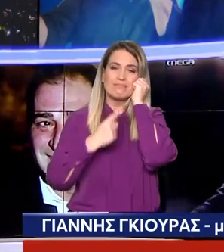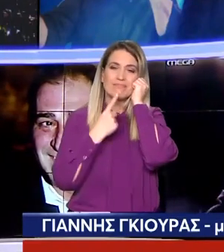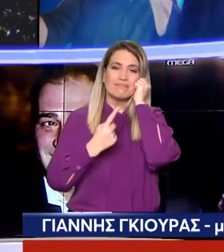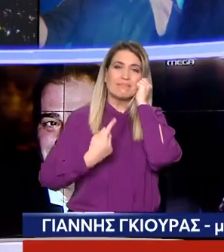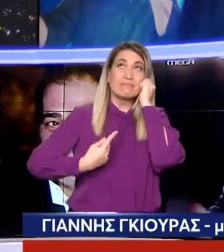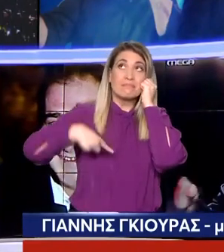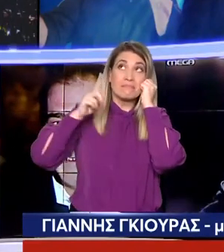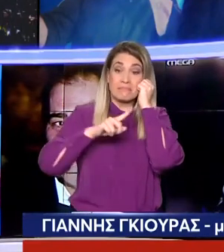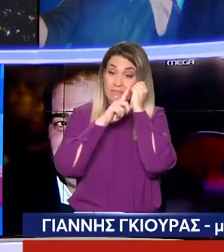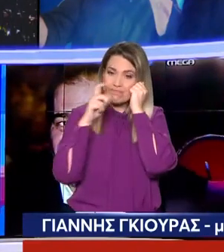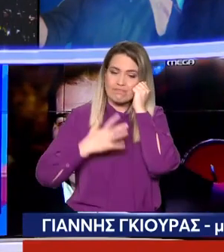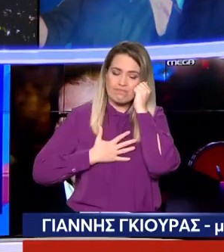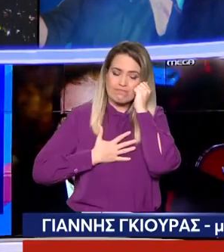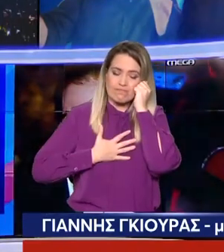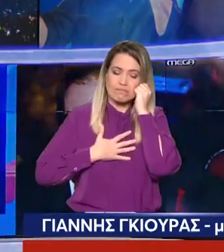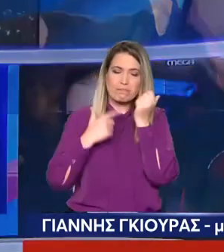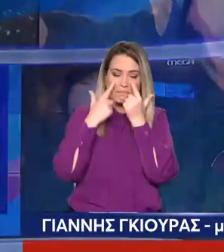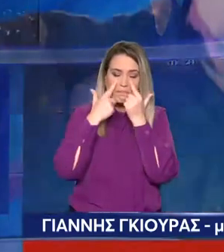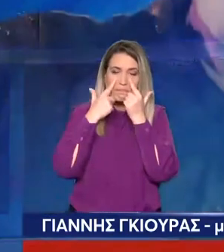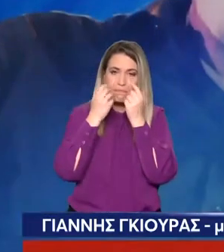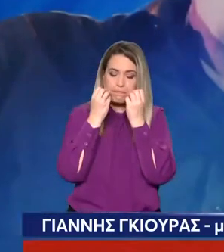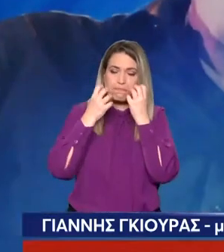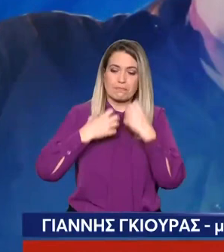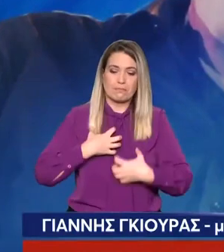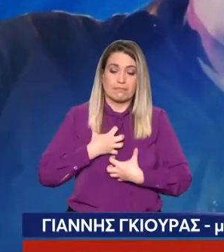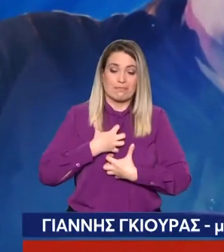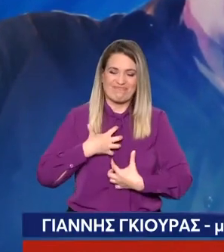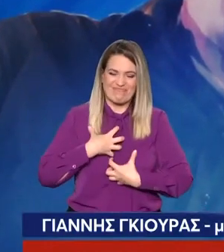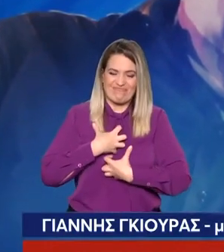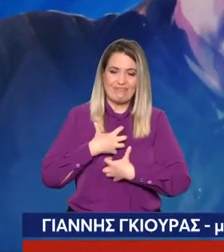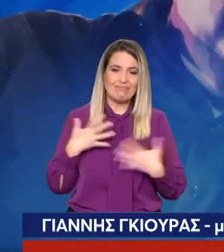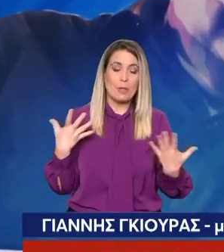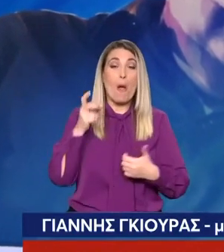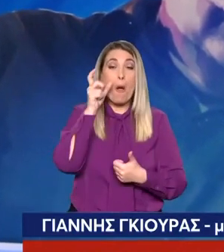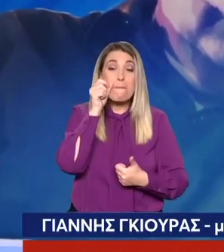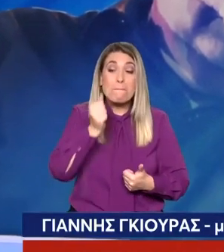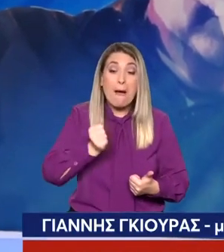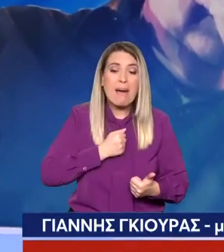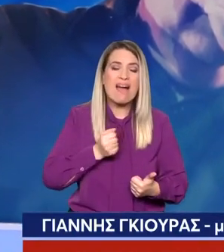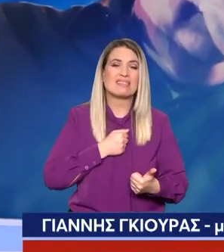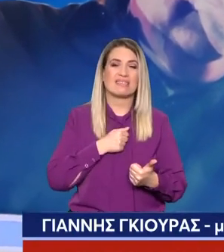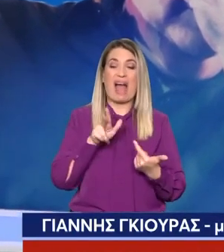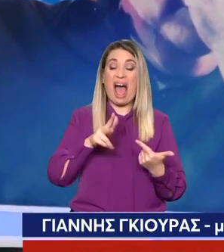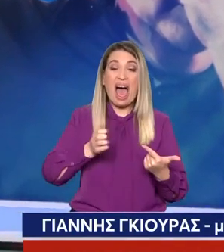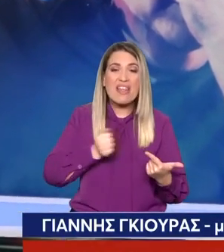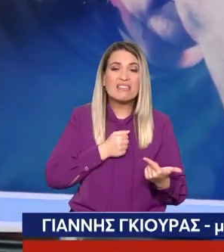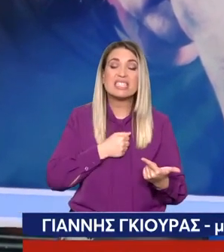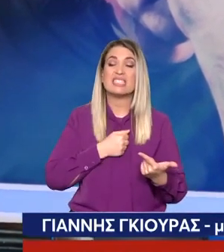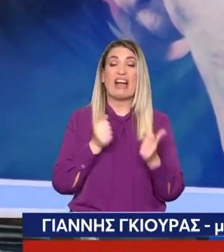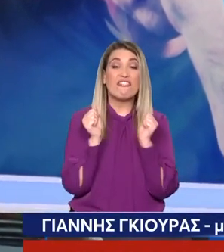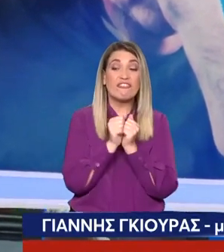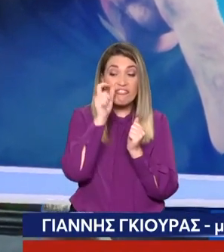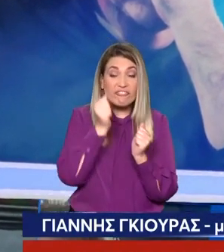δύσκολη ημέρα, φορτισμένη, πάρα πολύ φορτισμένη, γιατί χάσαμε τον πατέρα μας, τον αδερφό μας, τον συνεργάτη μας, τον φίλο μας.